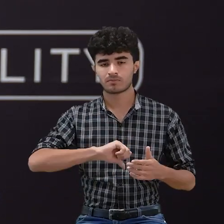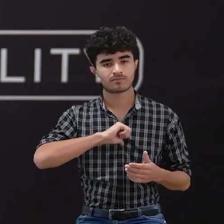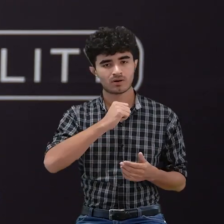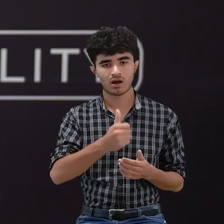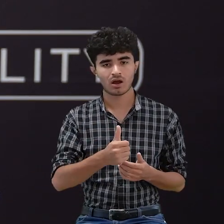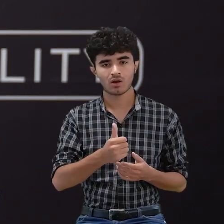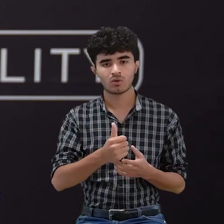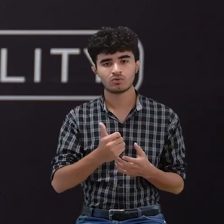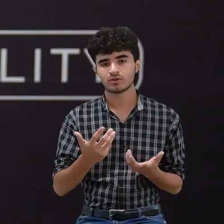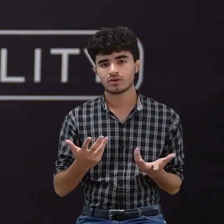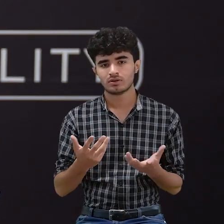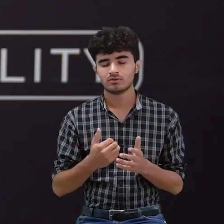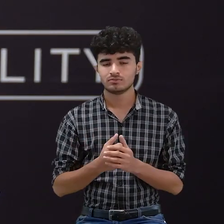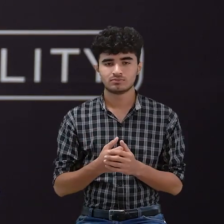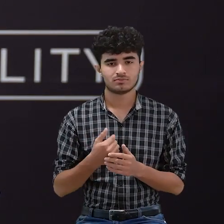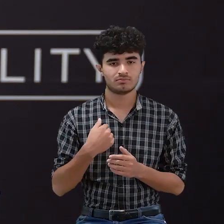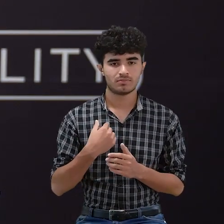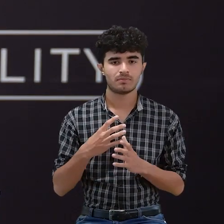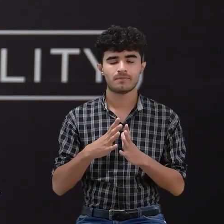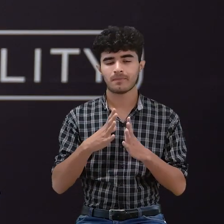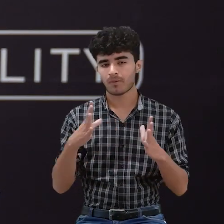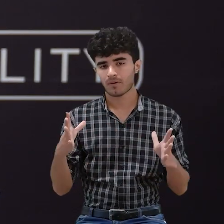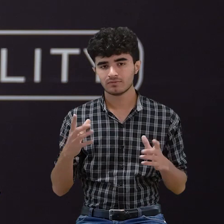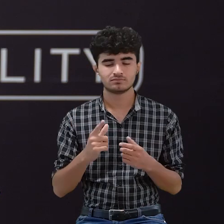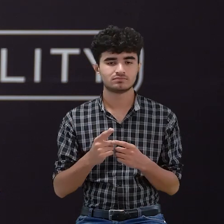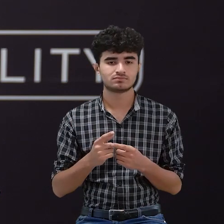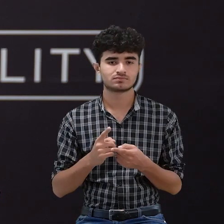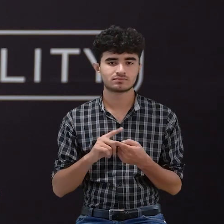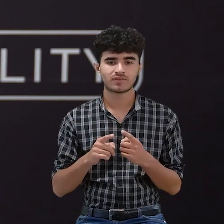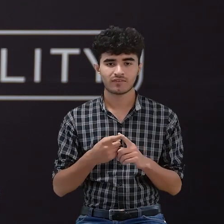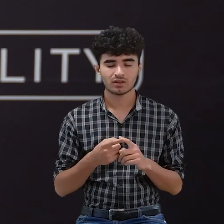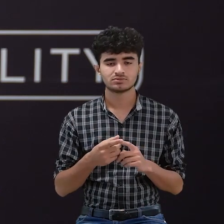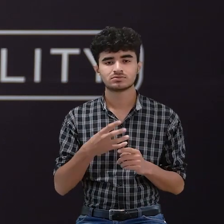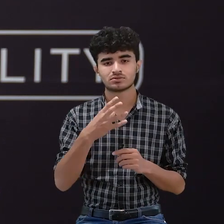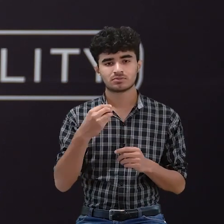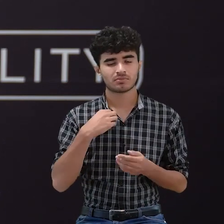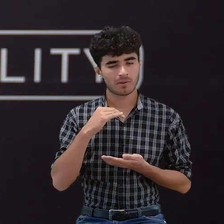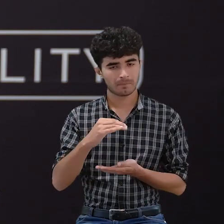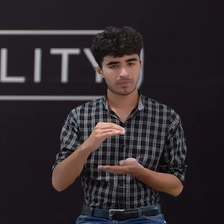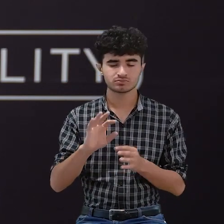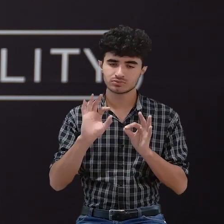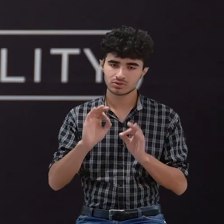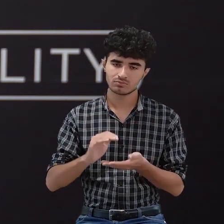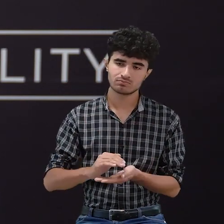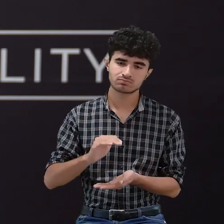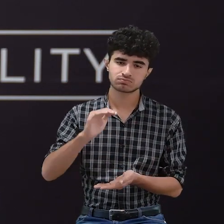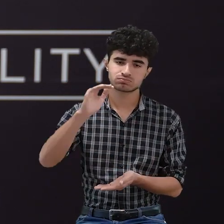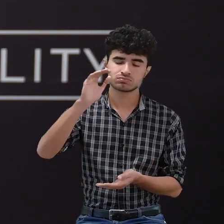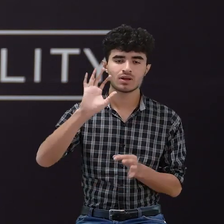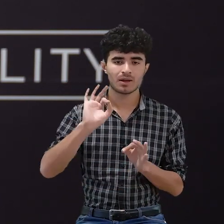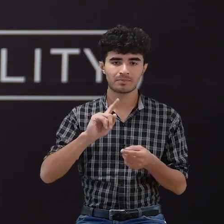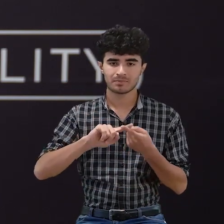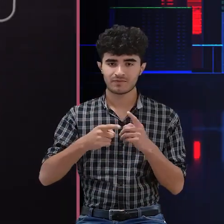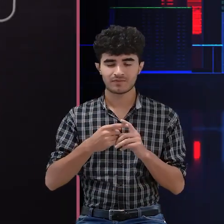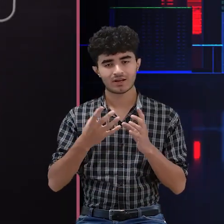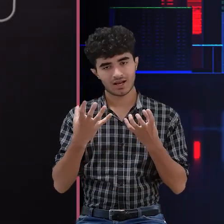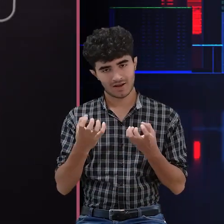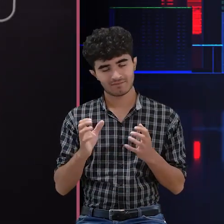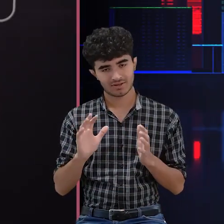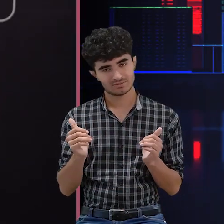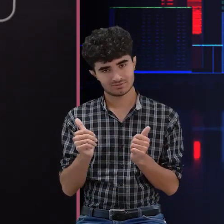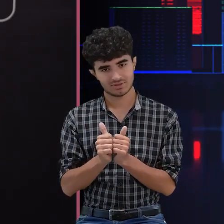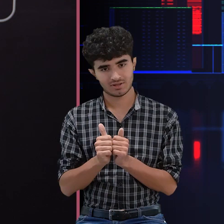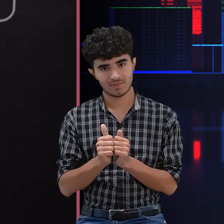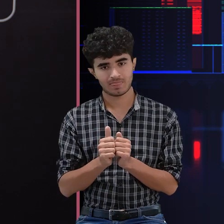فخر ہے کہ میرے بہت سارے، تقریباً میں سمجھتی ہوں بچپن کے دوست ہیں جو